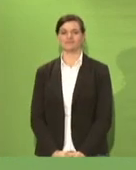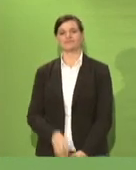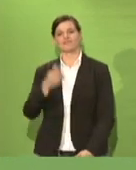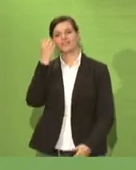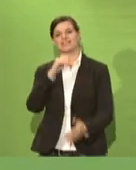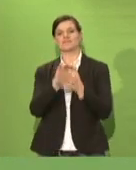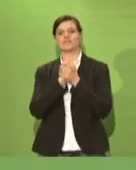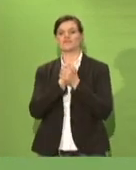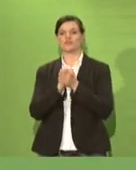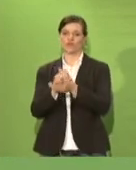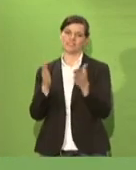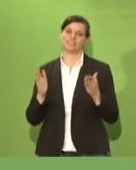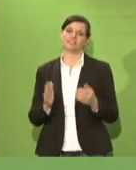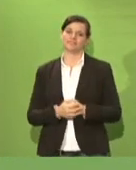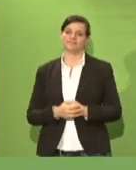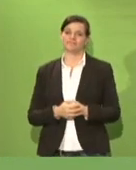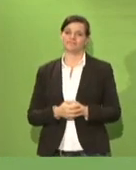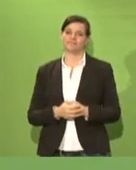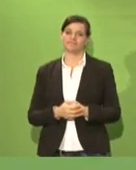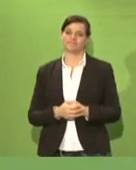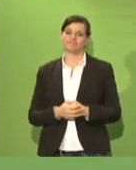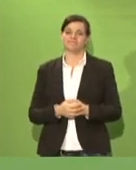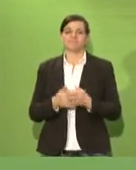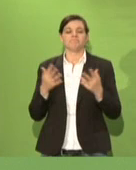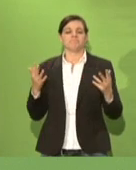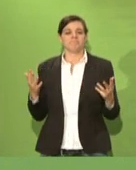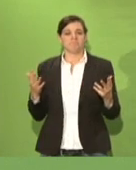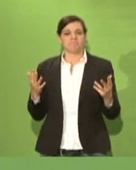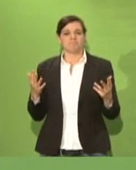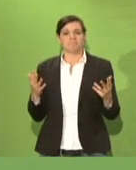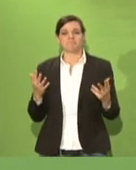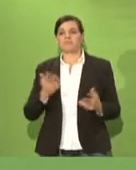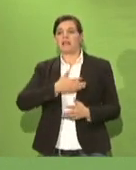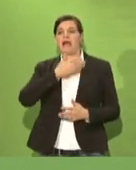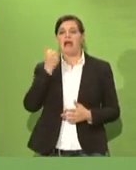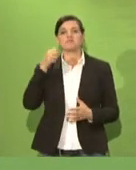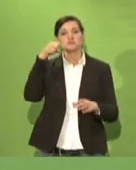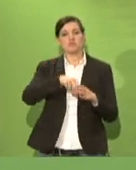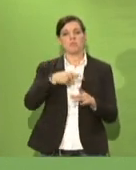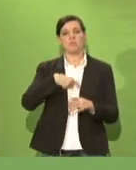Liebe Freundinnen und Freunde, was haben eigentlich Heizungspumpen aus Dortmund,